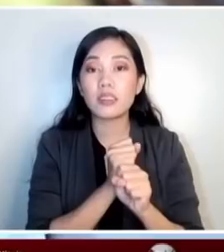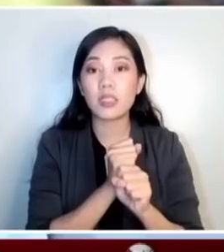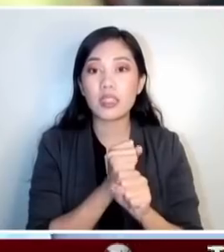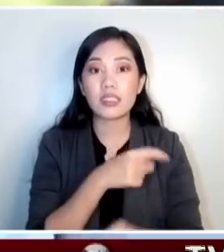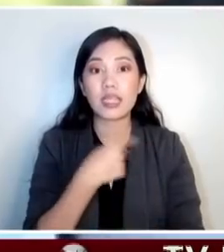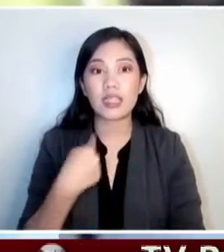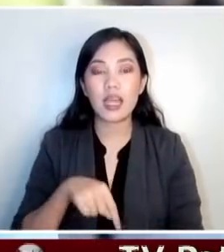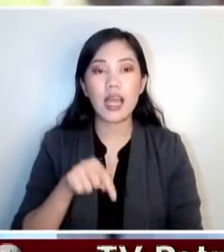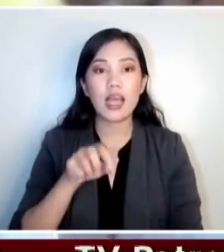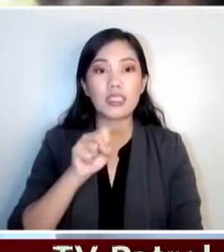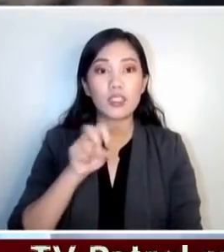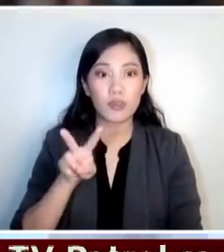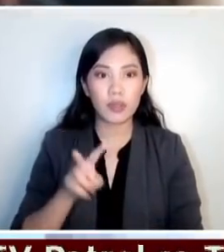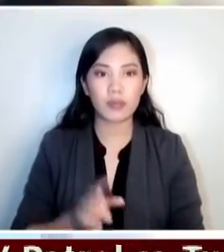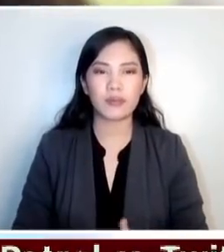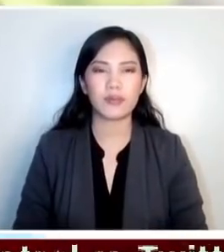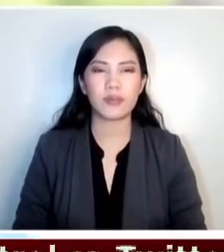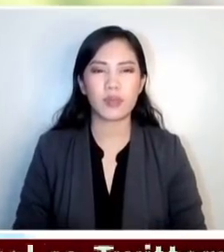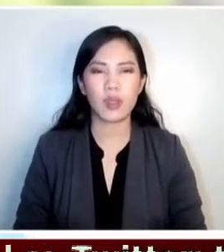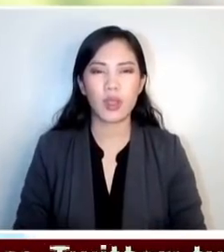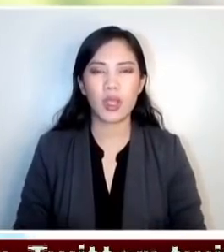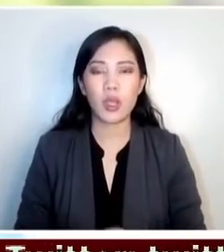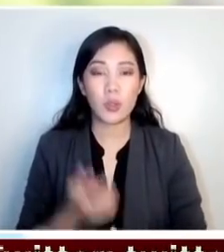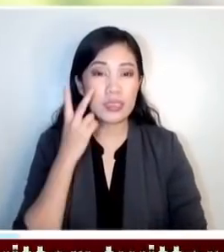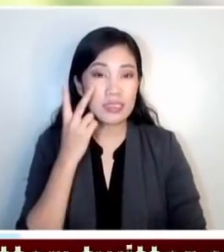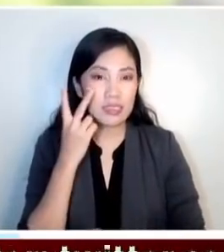na validated source. Nakita natin very minimal talaga